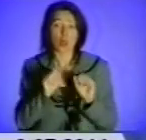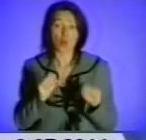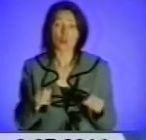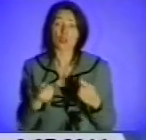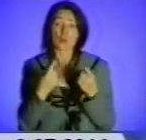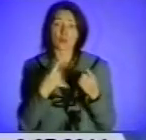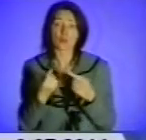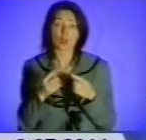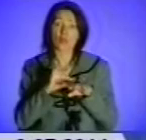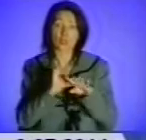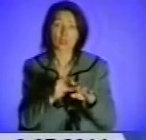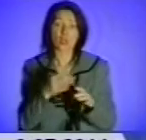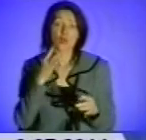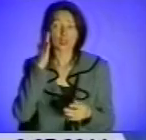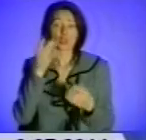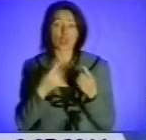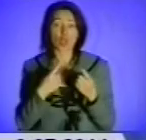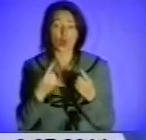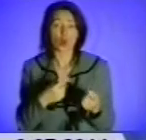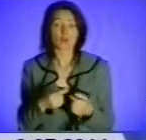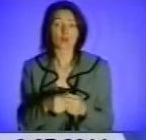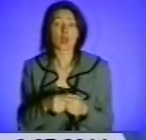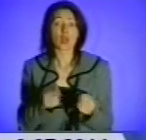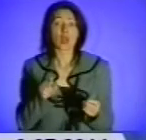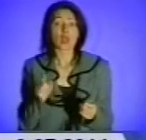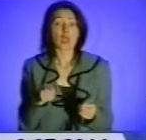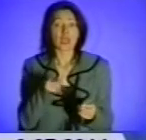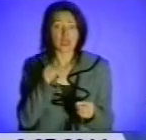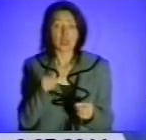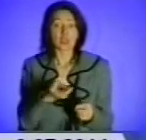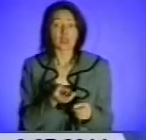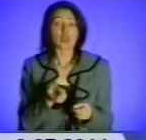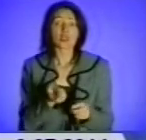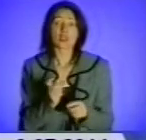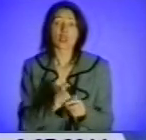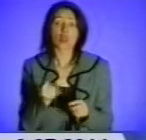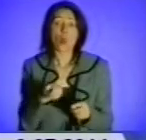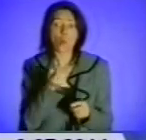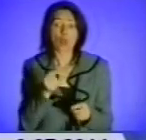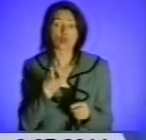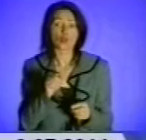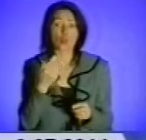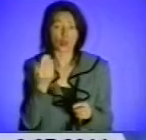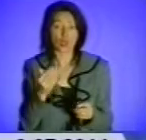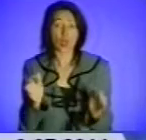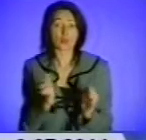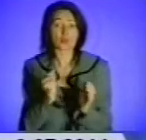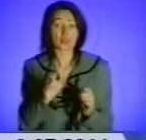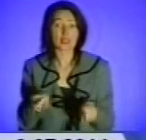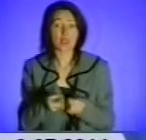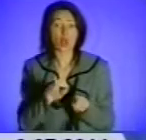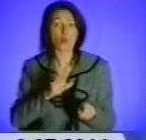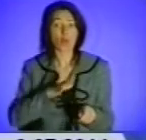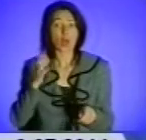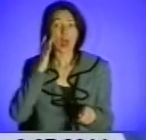України. Їх надто мало, аби про них піклуватися. Так виглядала політика колишнього уряду щодо людей із